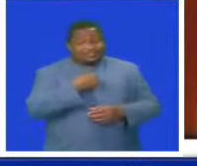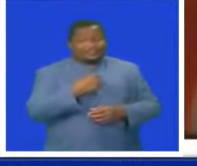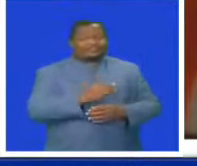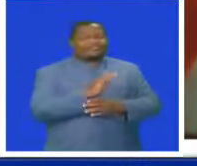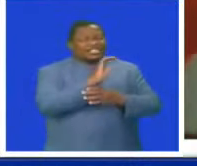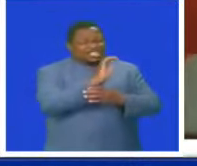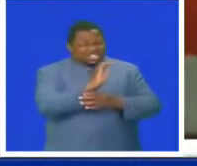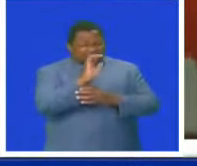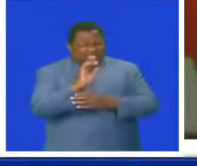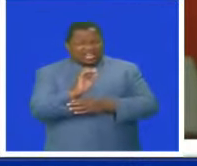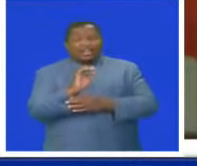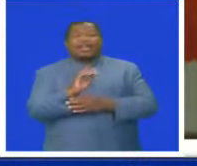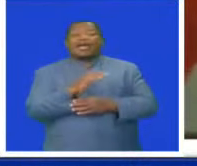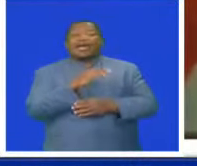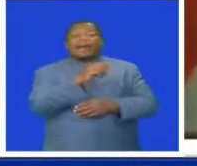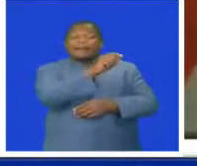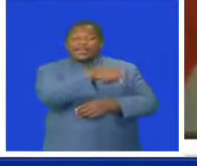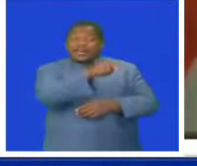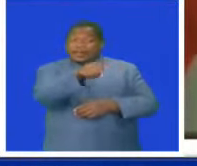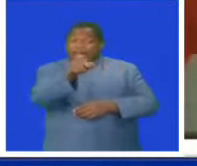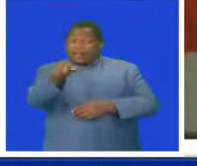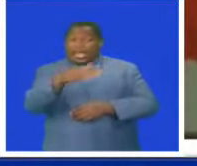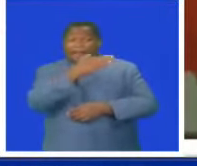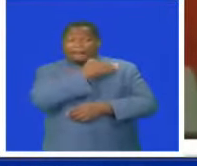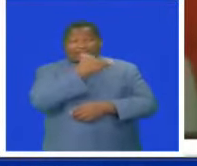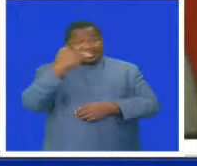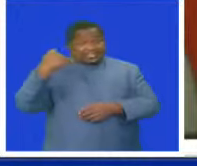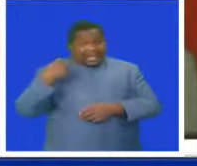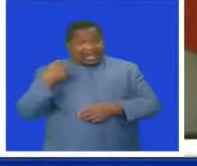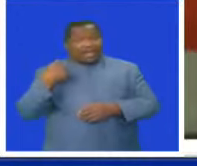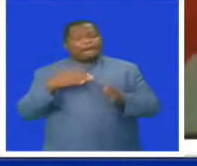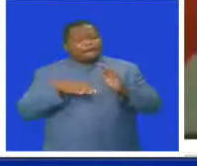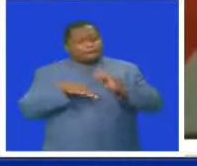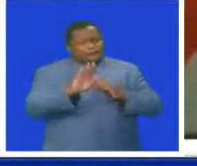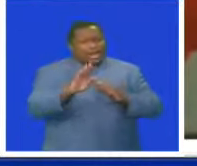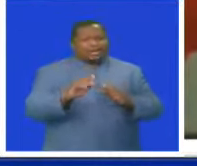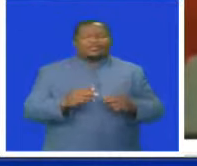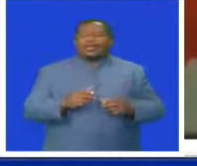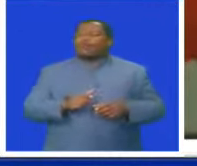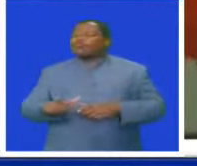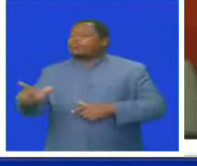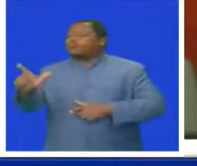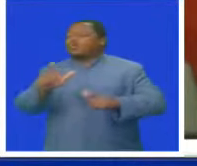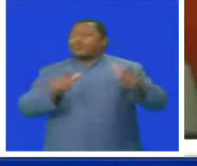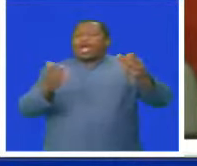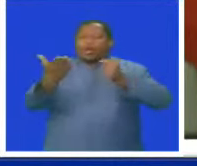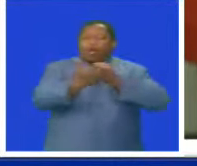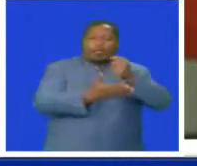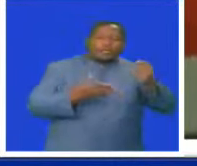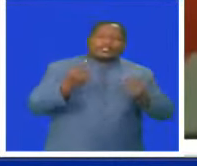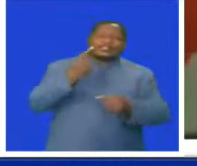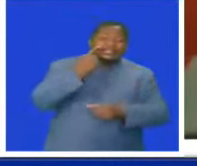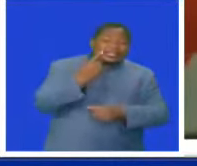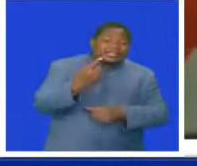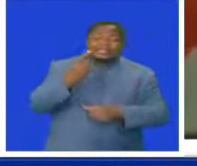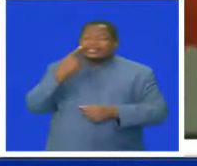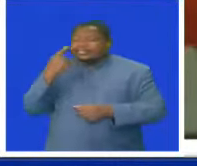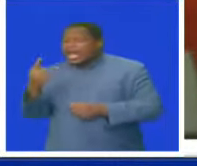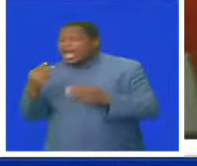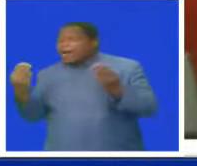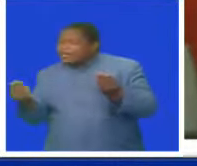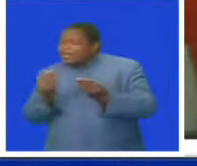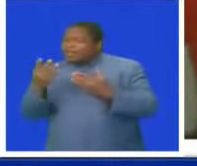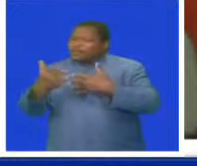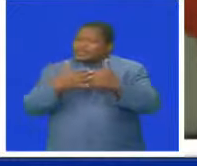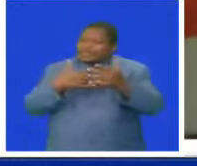basitoka lenjani. Simo sibi le ngaphandle. Bantu bayithini i-service delivery. Siyakela